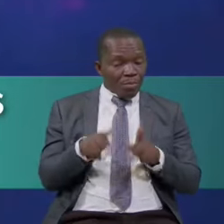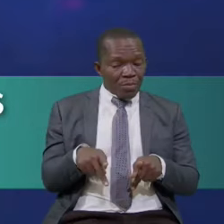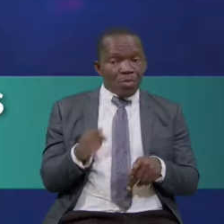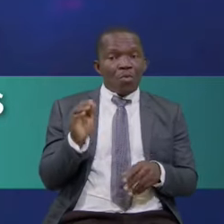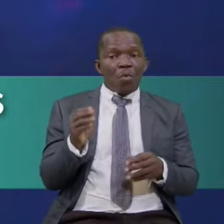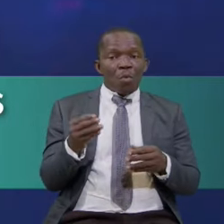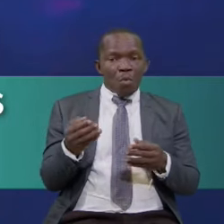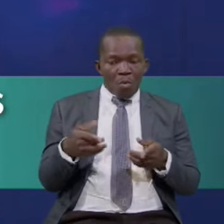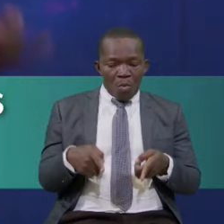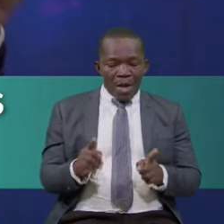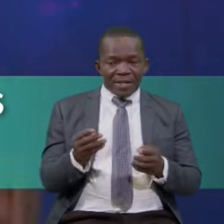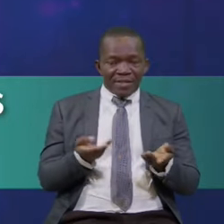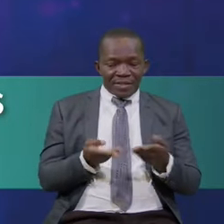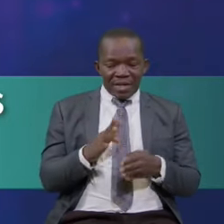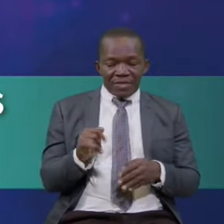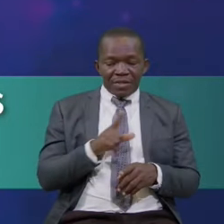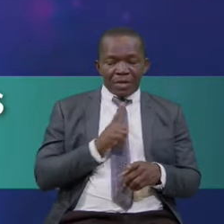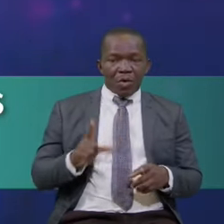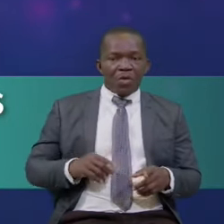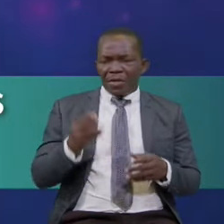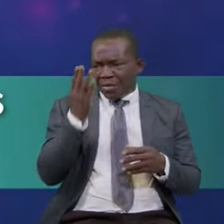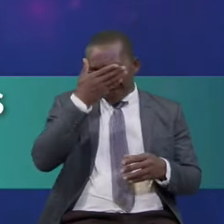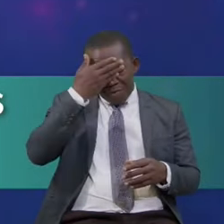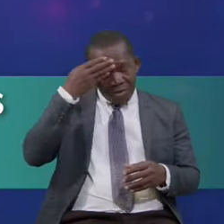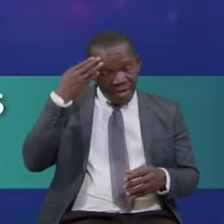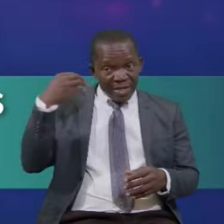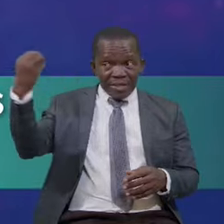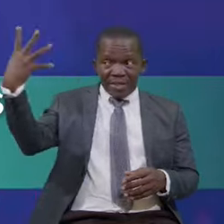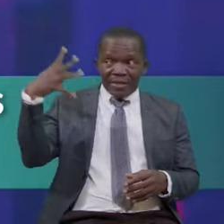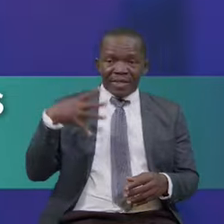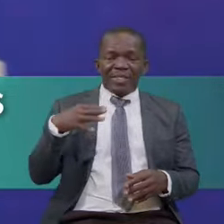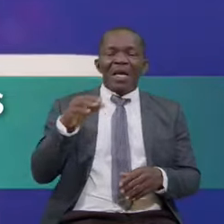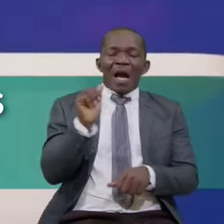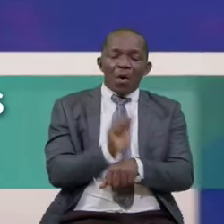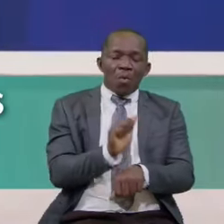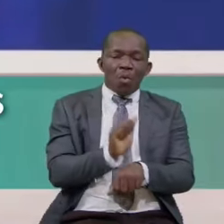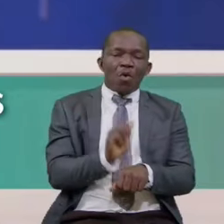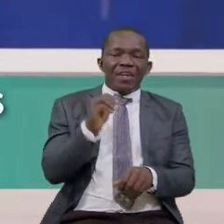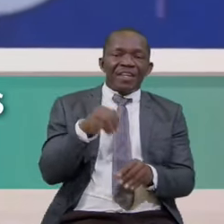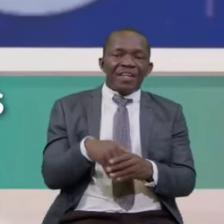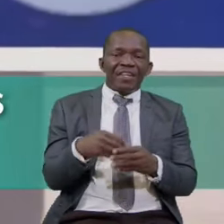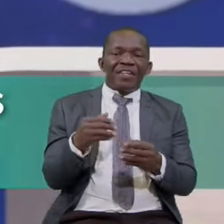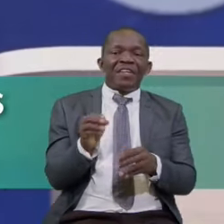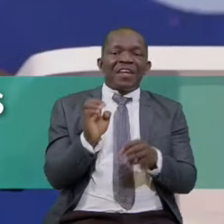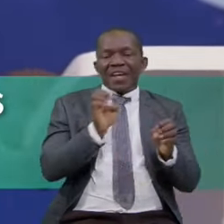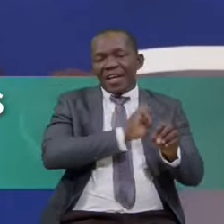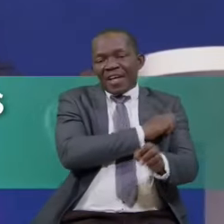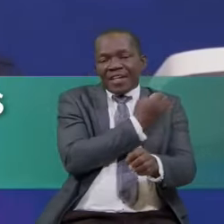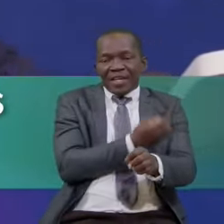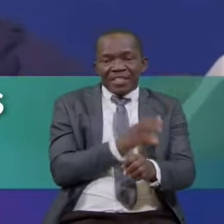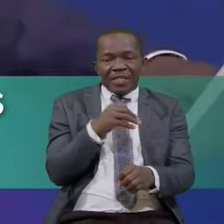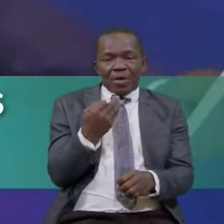et ils servent dans l'énergie de la chair ils servent